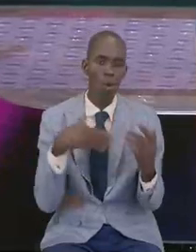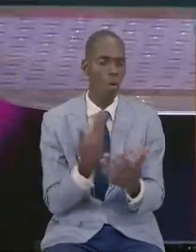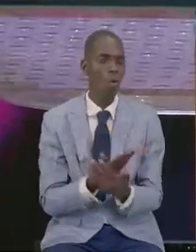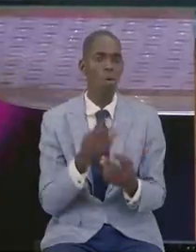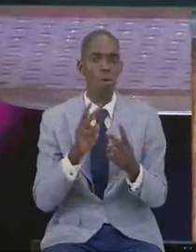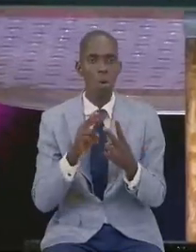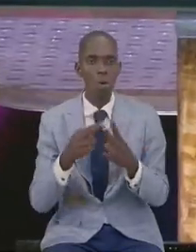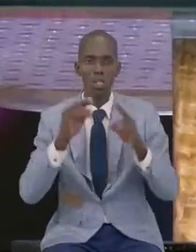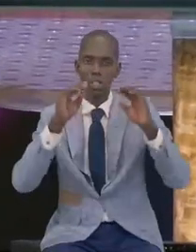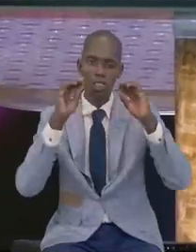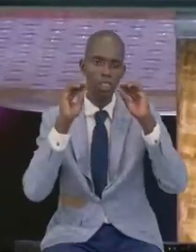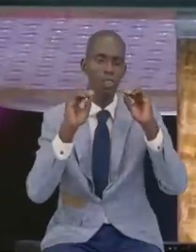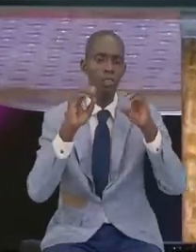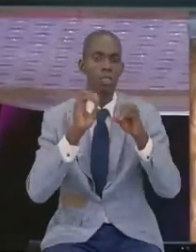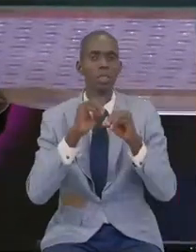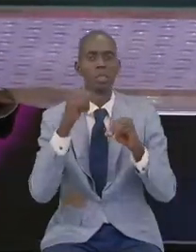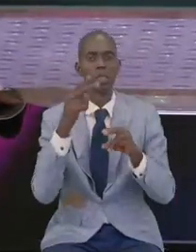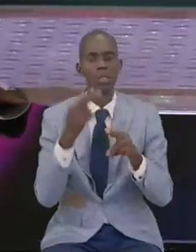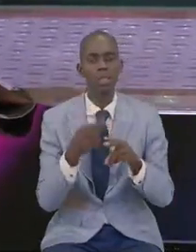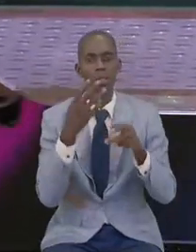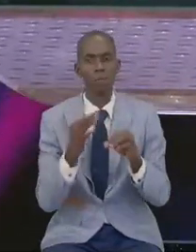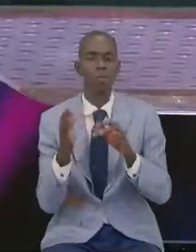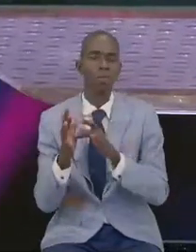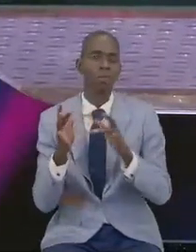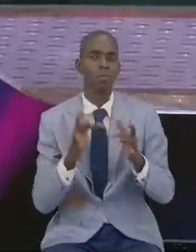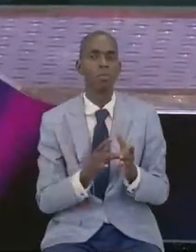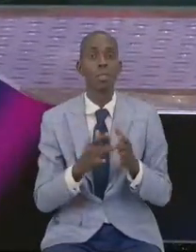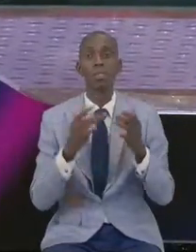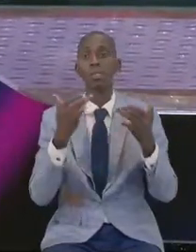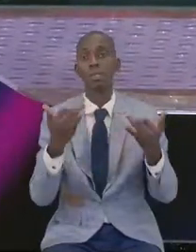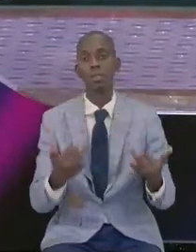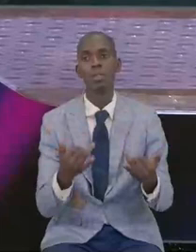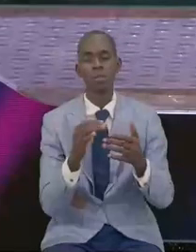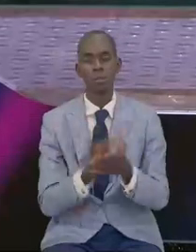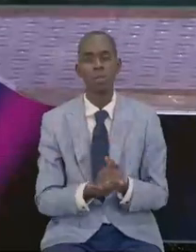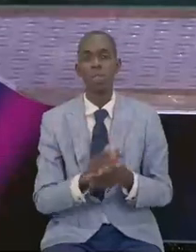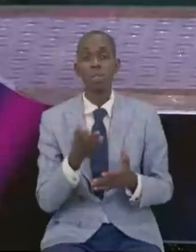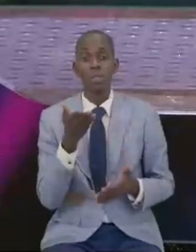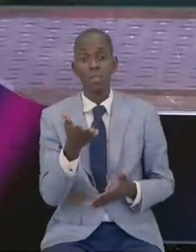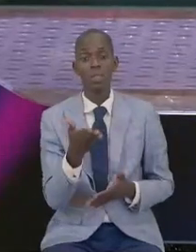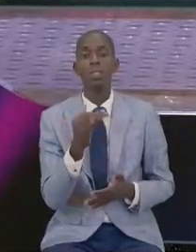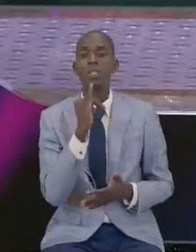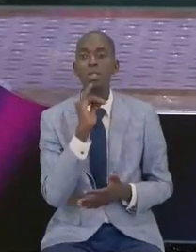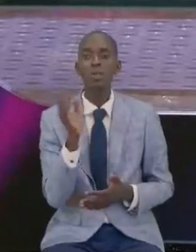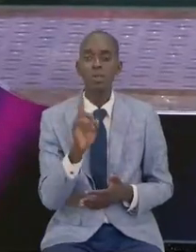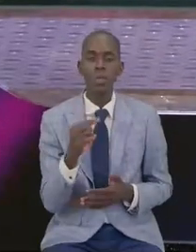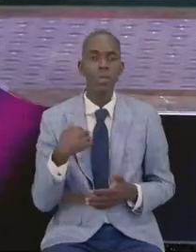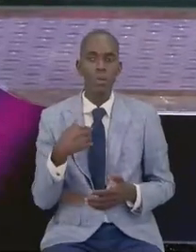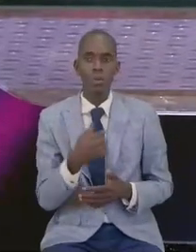et d'enseigner au nom de Jésus. Ici, voici, nous disons que